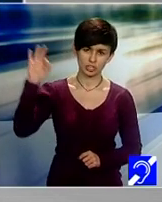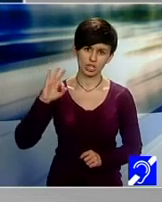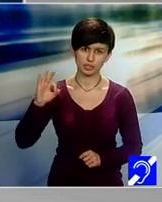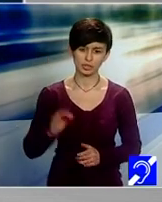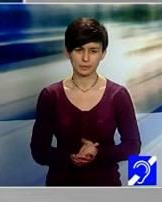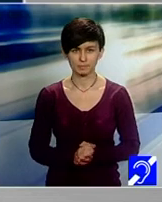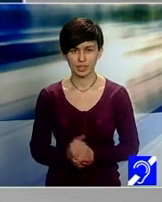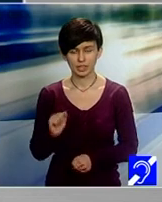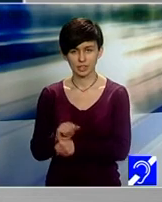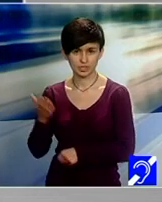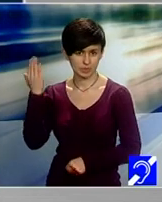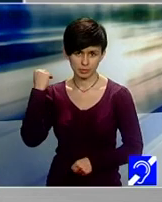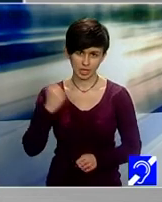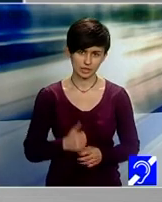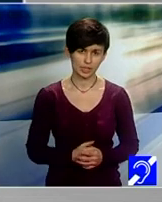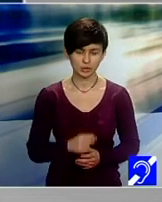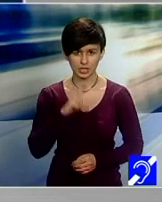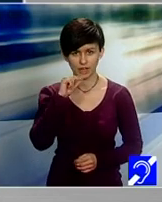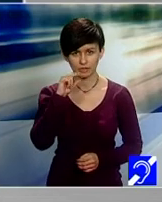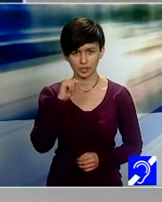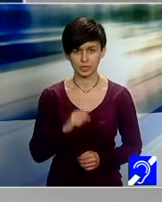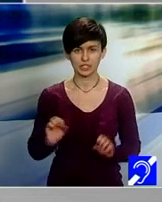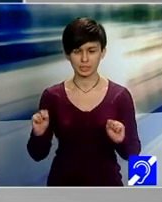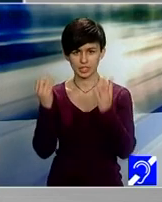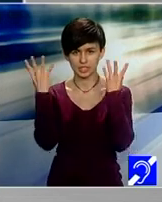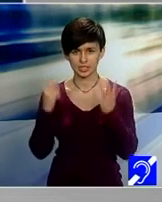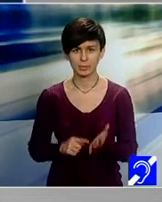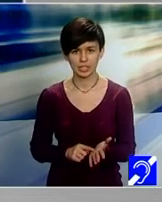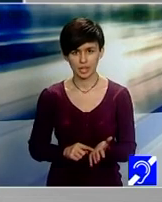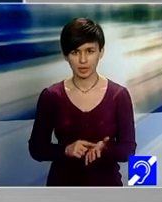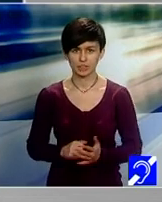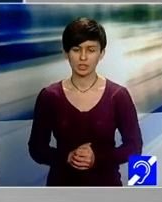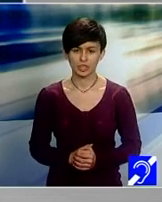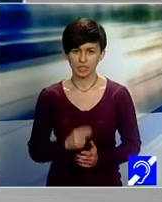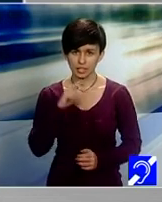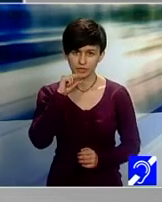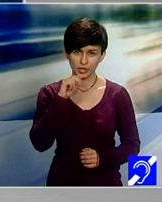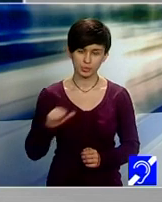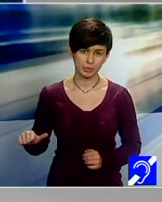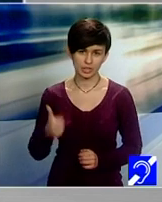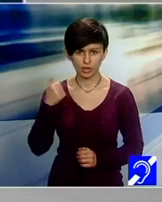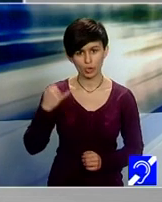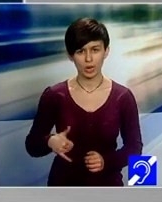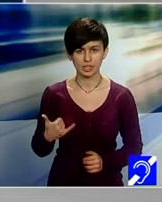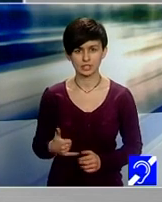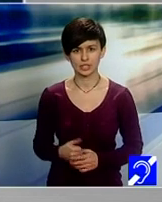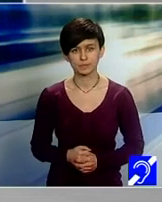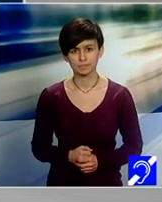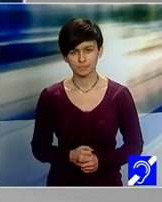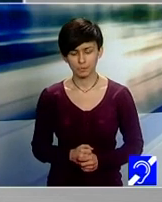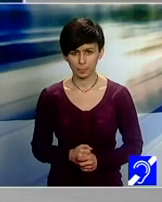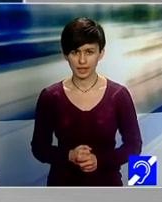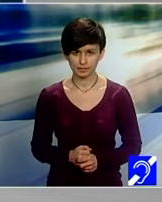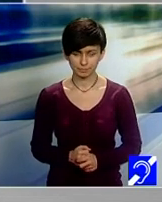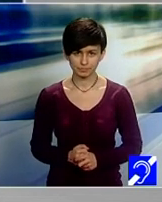dacă săptămâna trecută am vorbit despre criza medicamentelor, reluăm și astăzi același subiect,